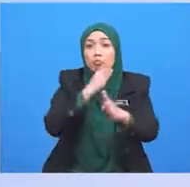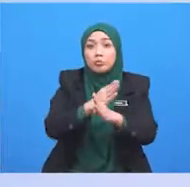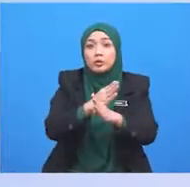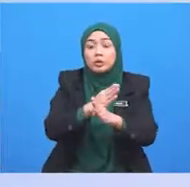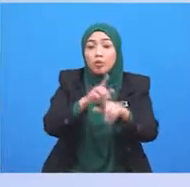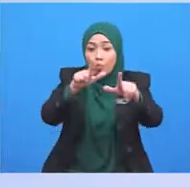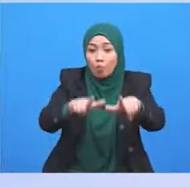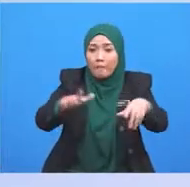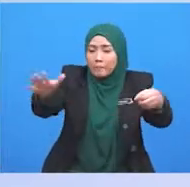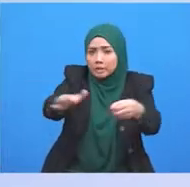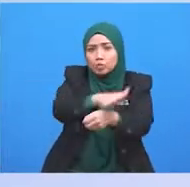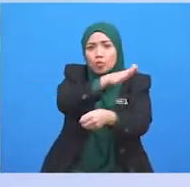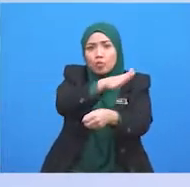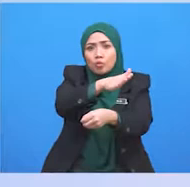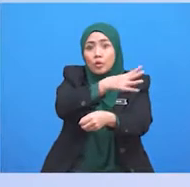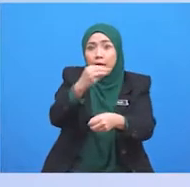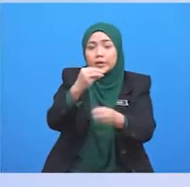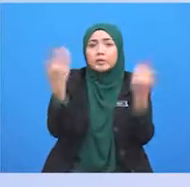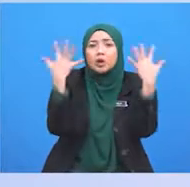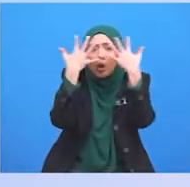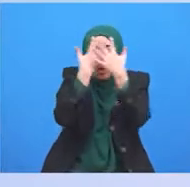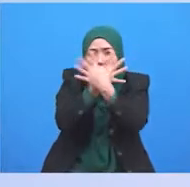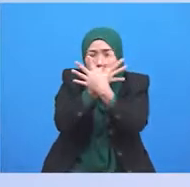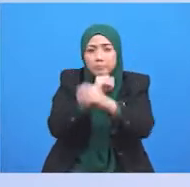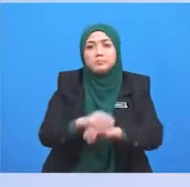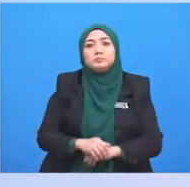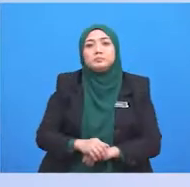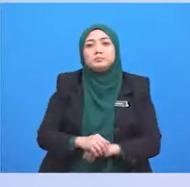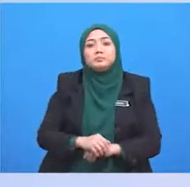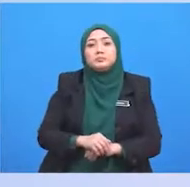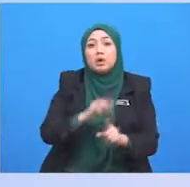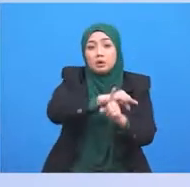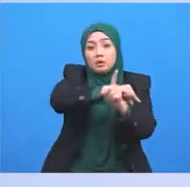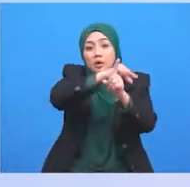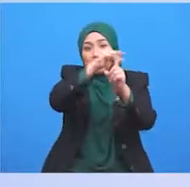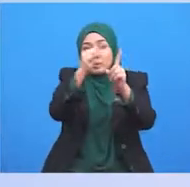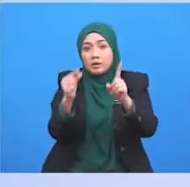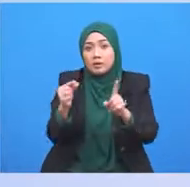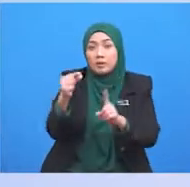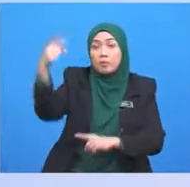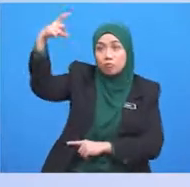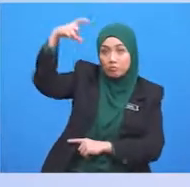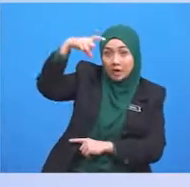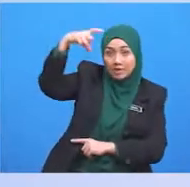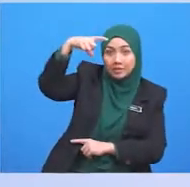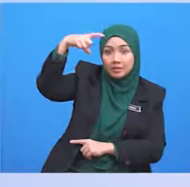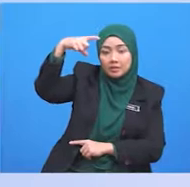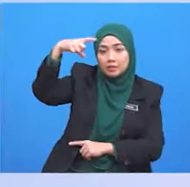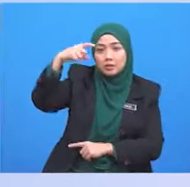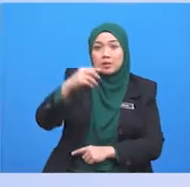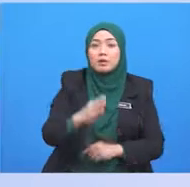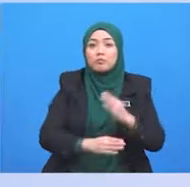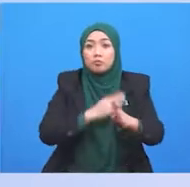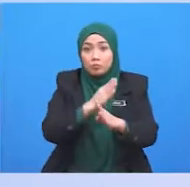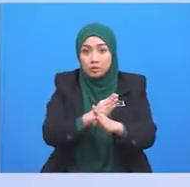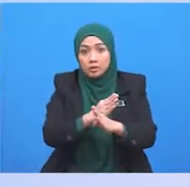bayangan gelap. Manakala gerhana bulan terjadi ketika bumi berada antara matahari dan